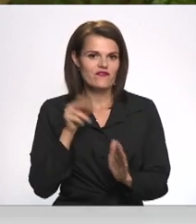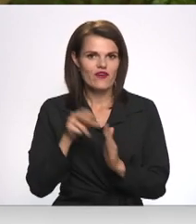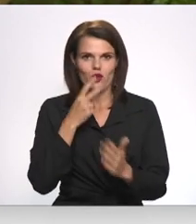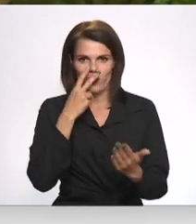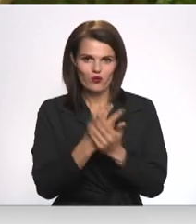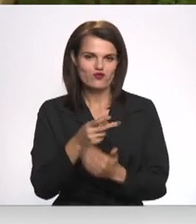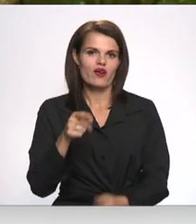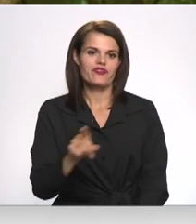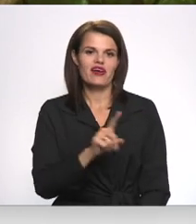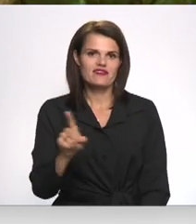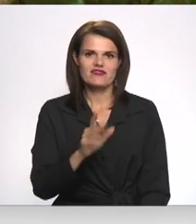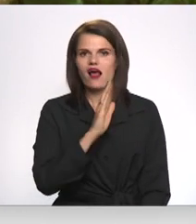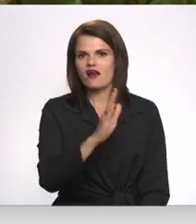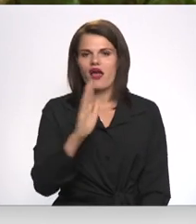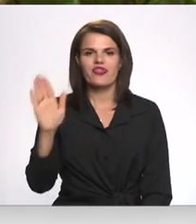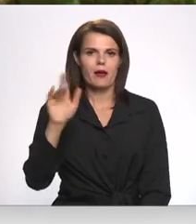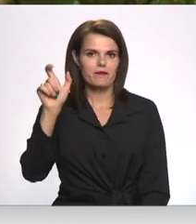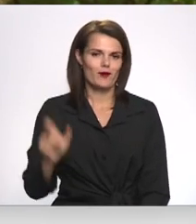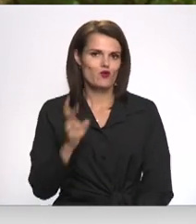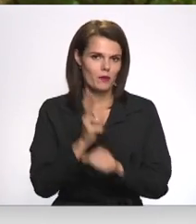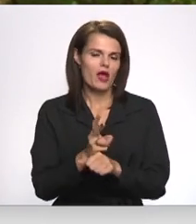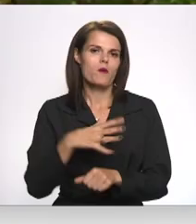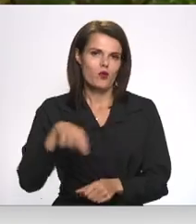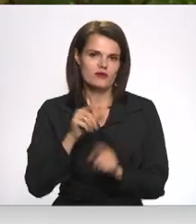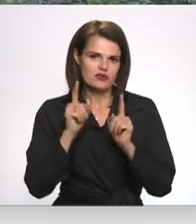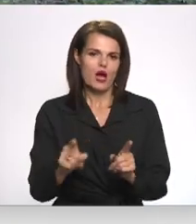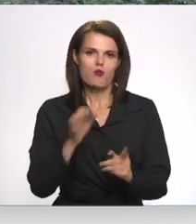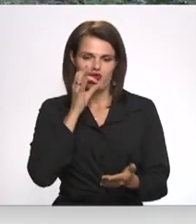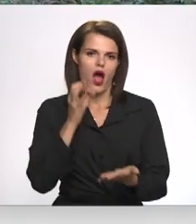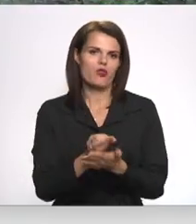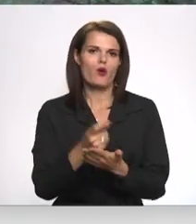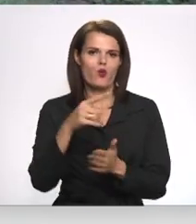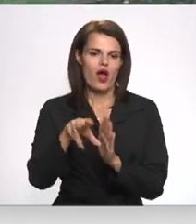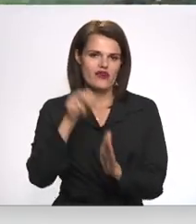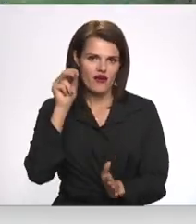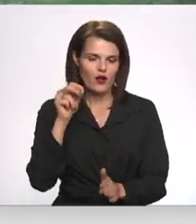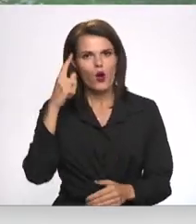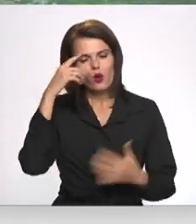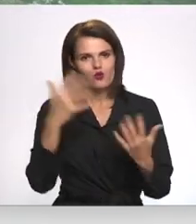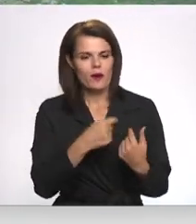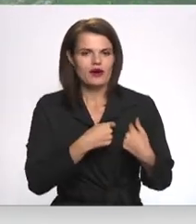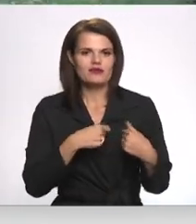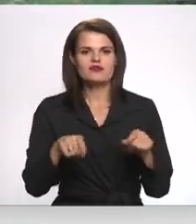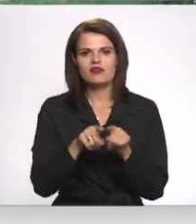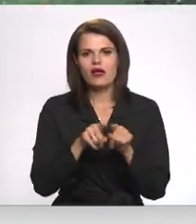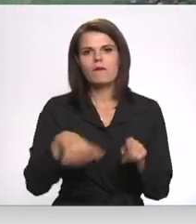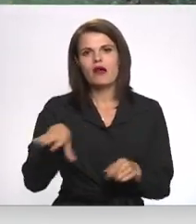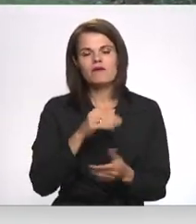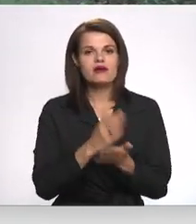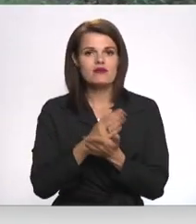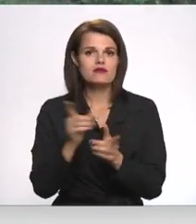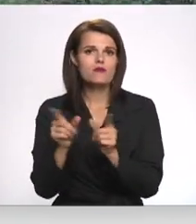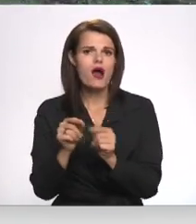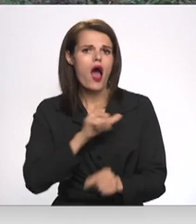ka tas ir katra pilsoņa pienākums un esam atbildīgi par to, ko ievēlam. Domās un sirdī mēs tāpat esam ar Latviju un